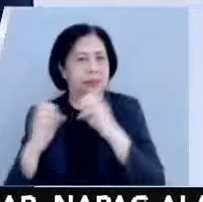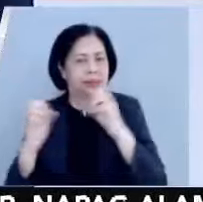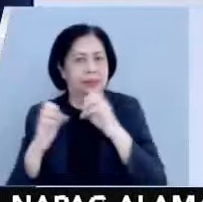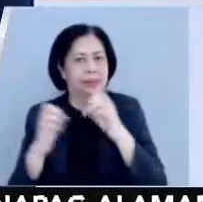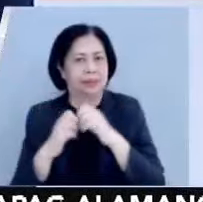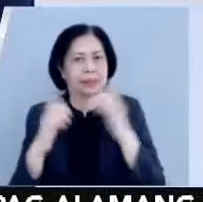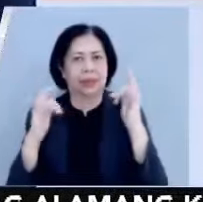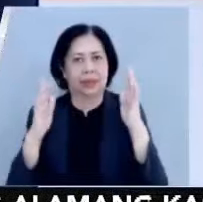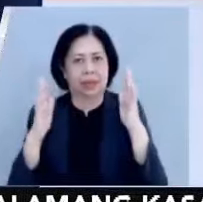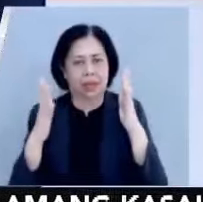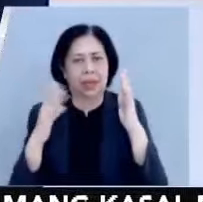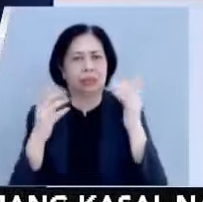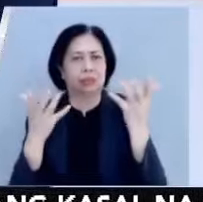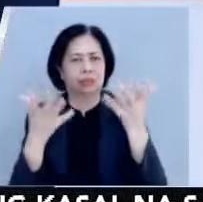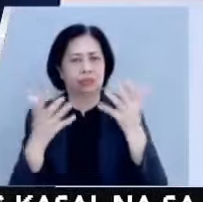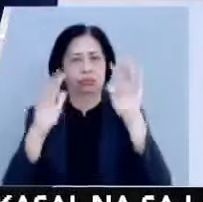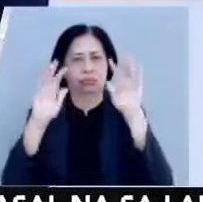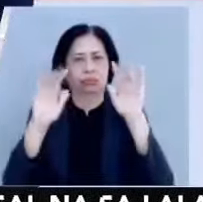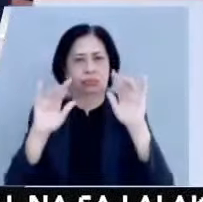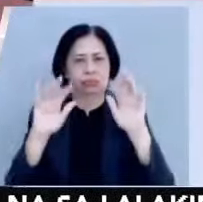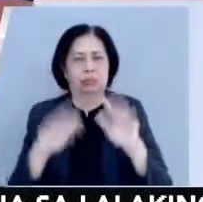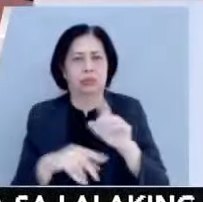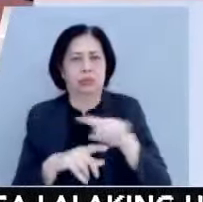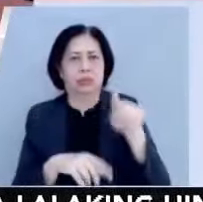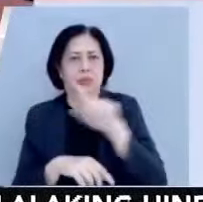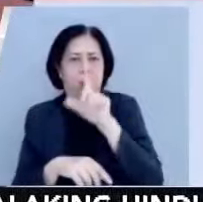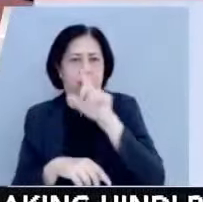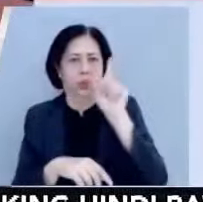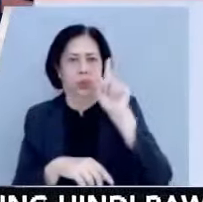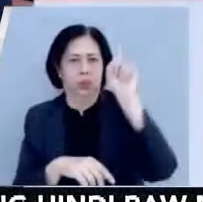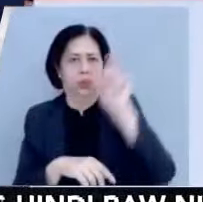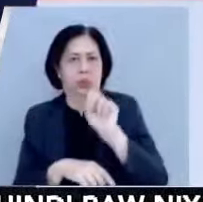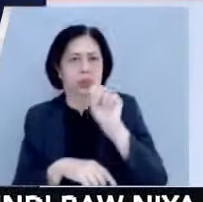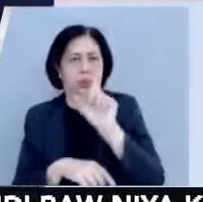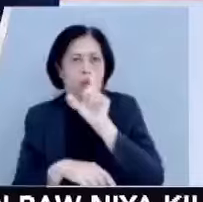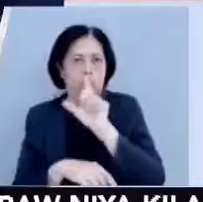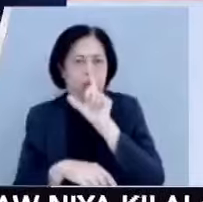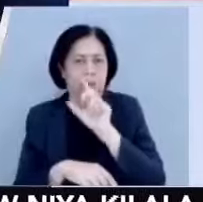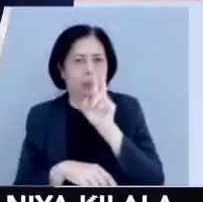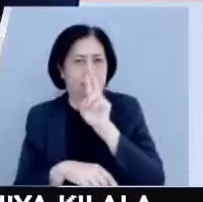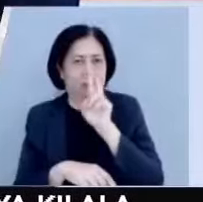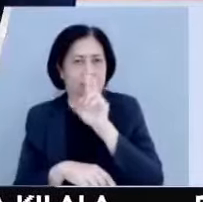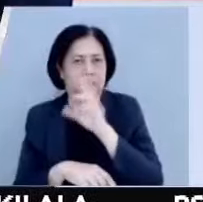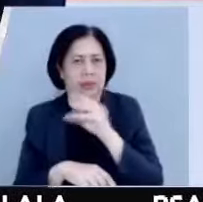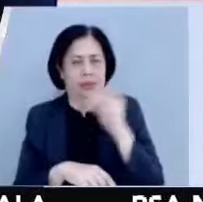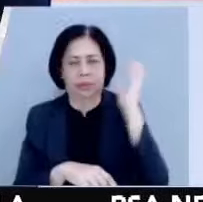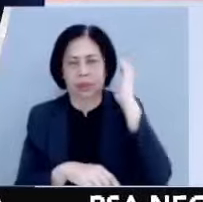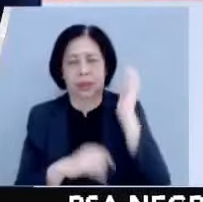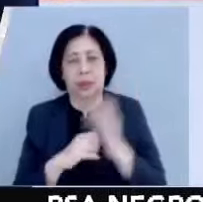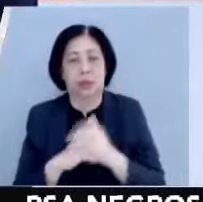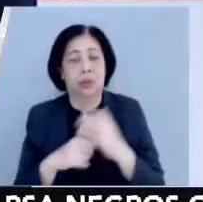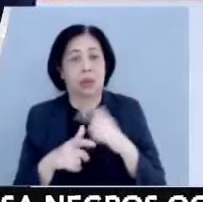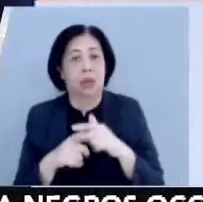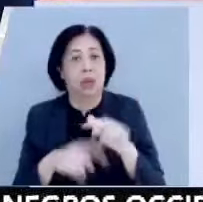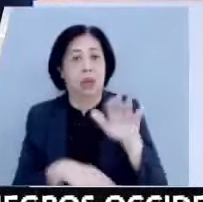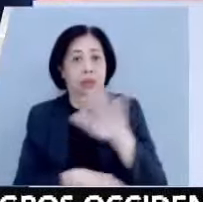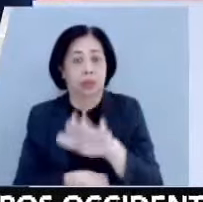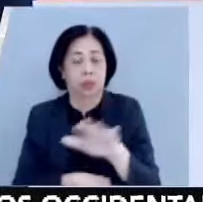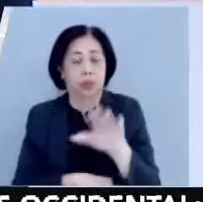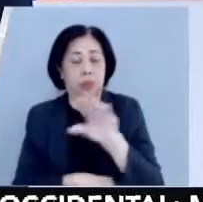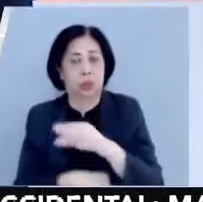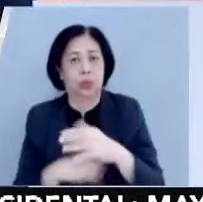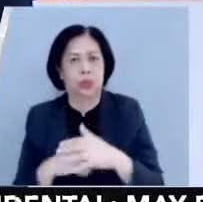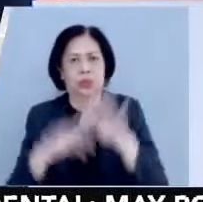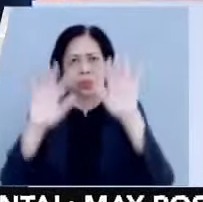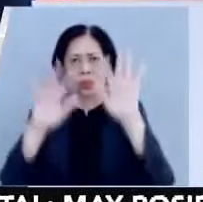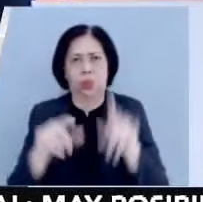rain sa extreme northern zone at ilang bahagi po ng southern zone, ng Visayas at ng Mindanao. Pagsapit ng hapon, mga kapuso, uuloy na rin po ang